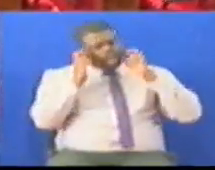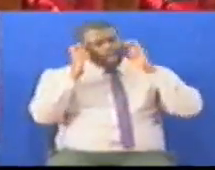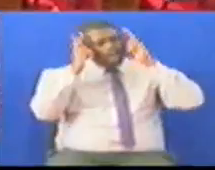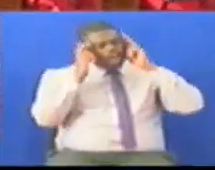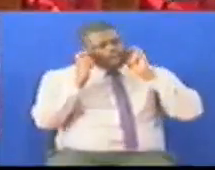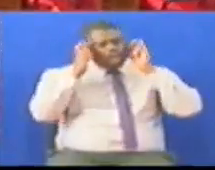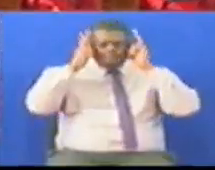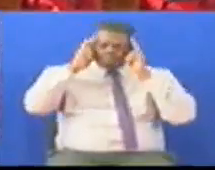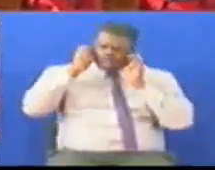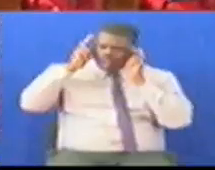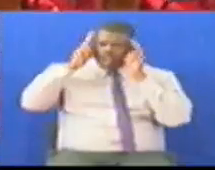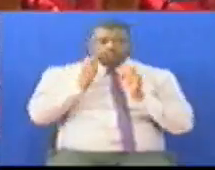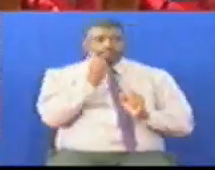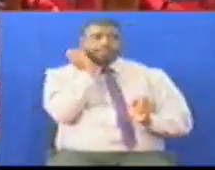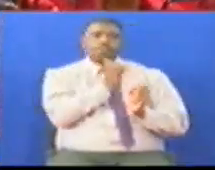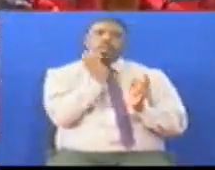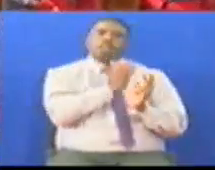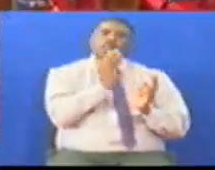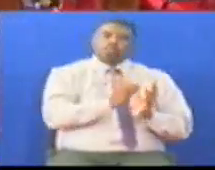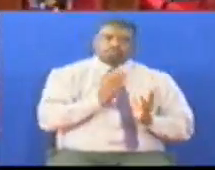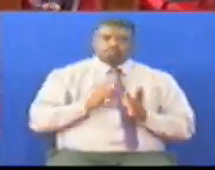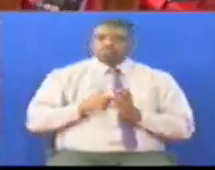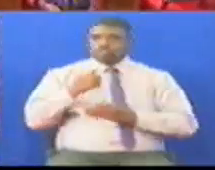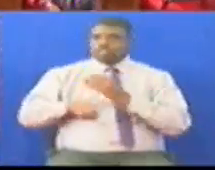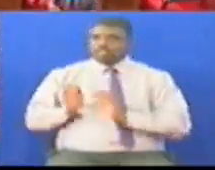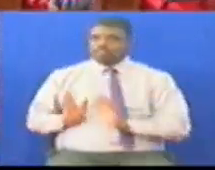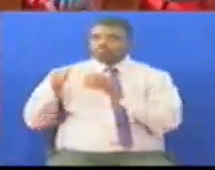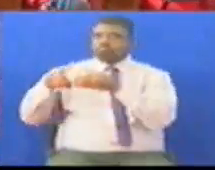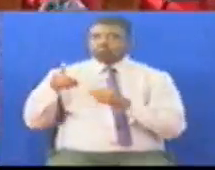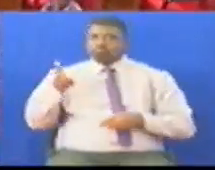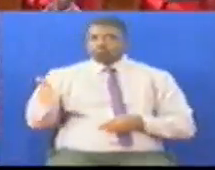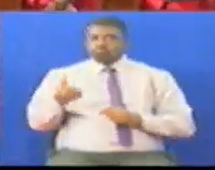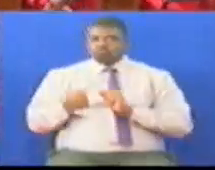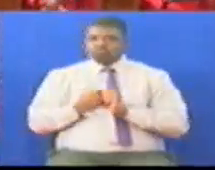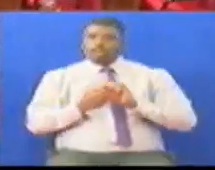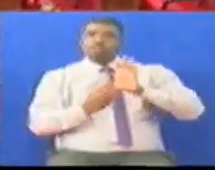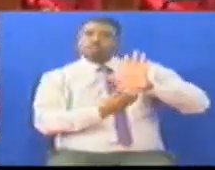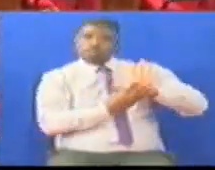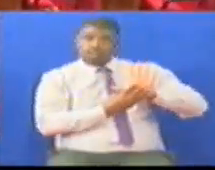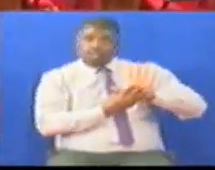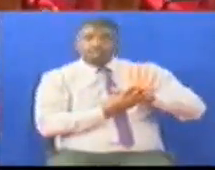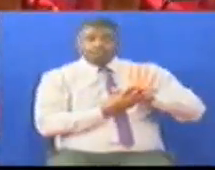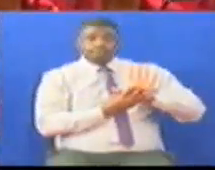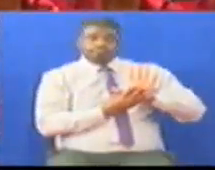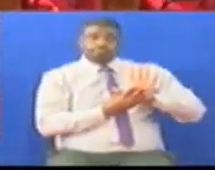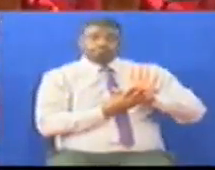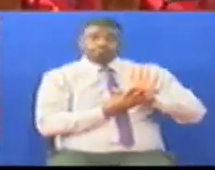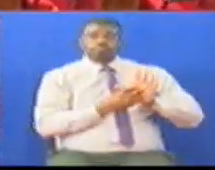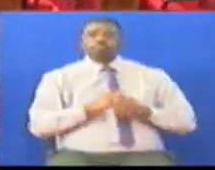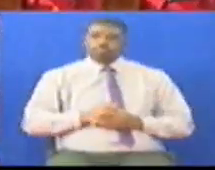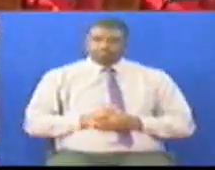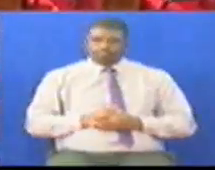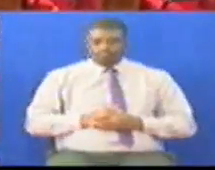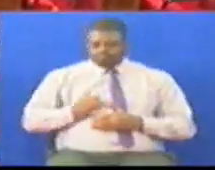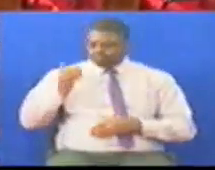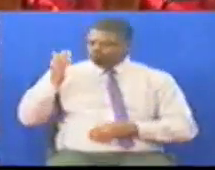malengo yaliyo katika mkutano huu wa 19 na mwisho na wa